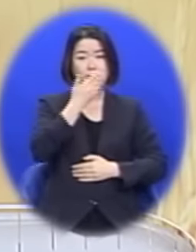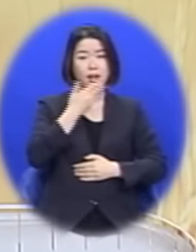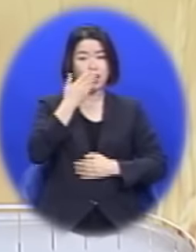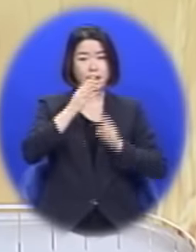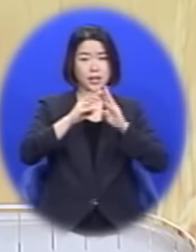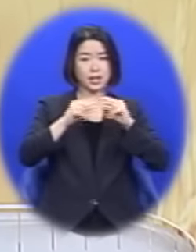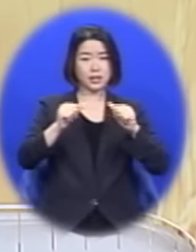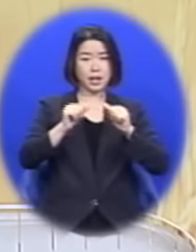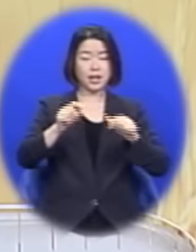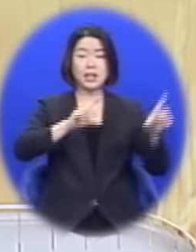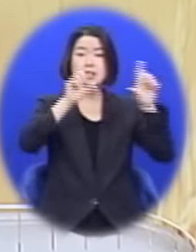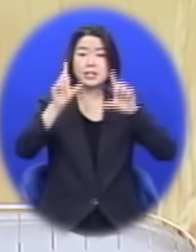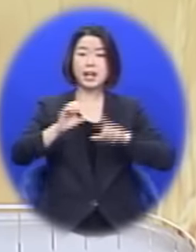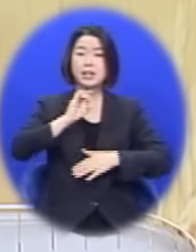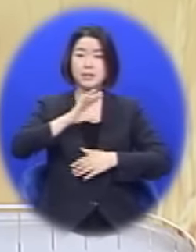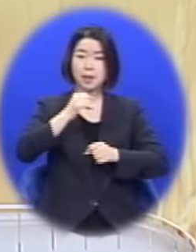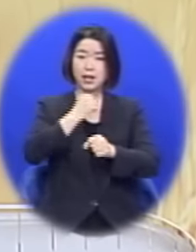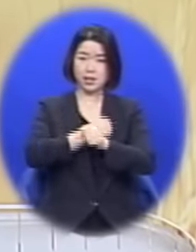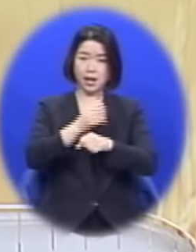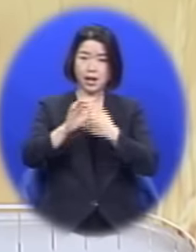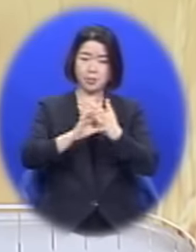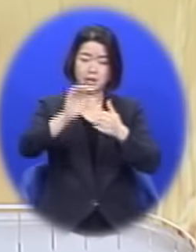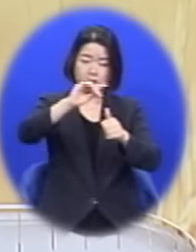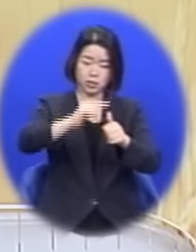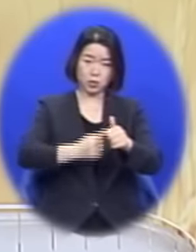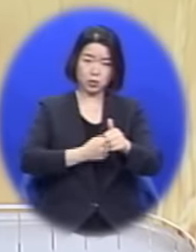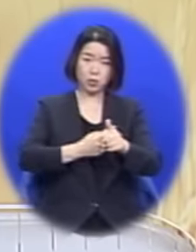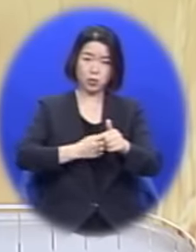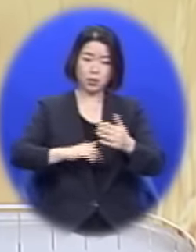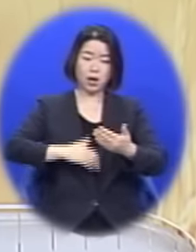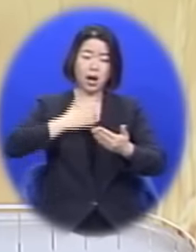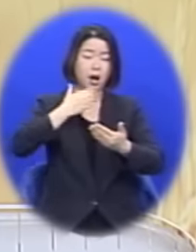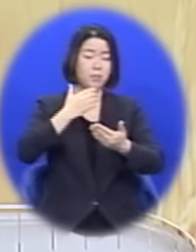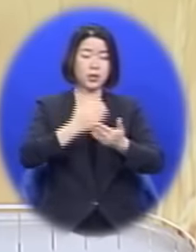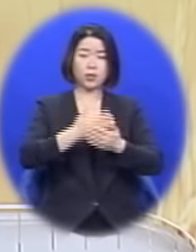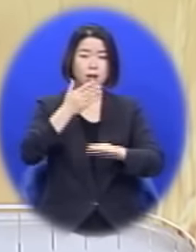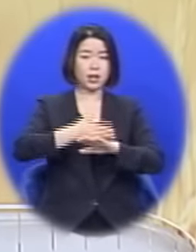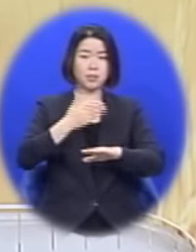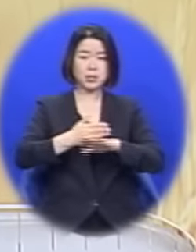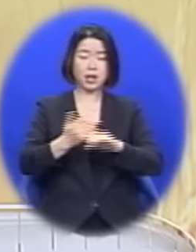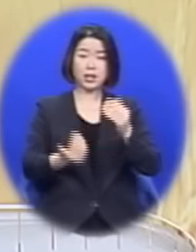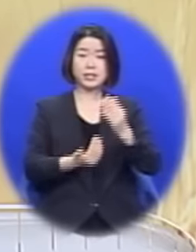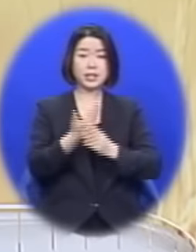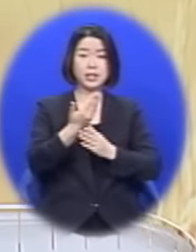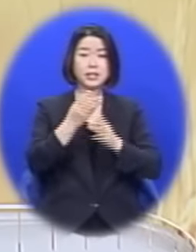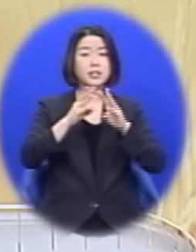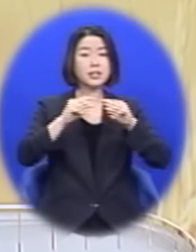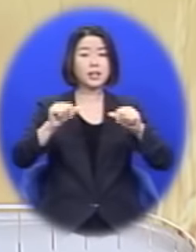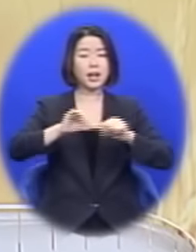살기만 하면 저절로 감격과 감사가 일어나는 땅 아닙니다.